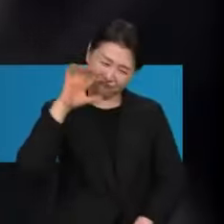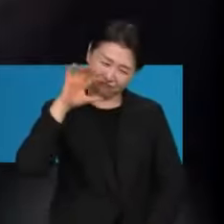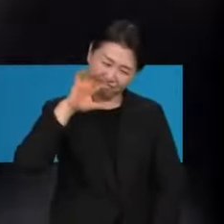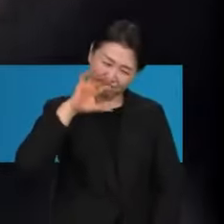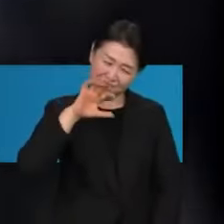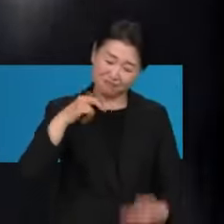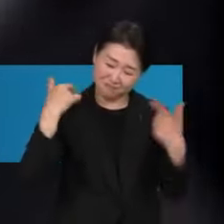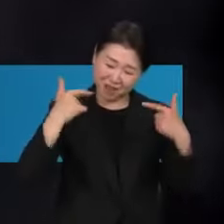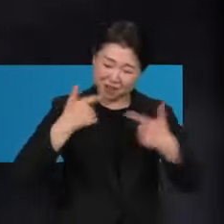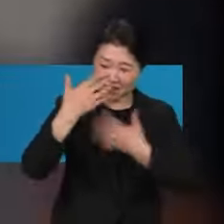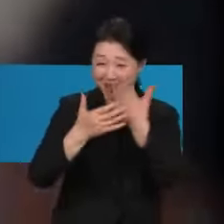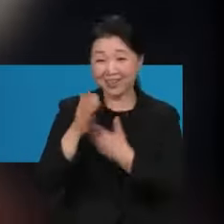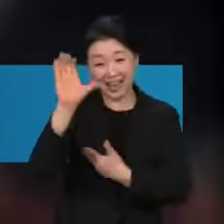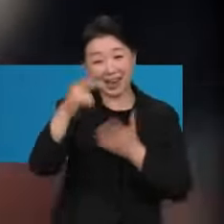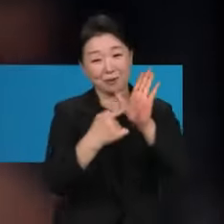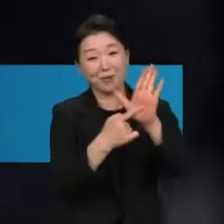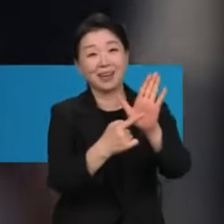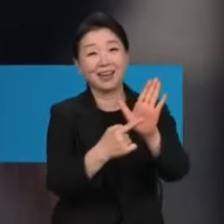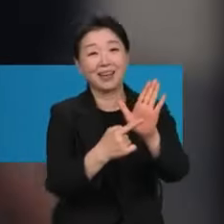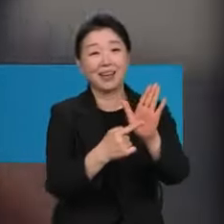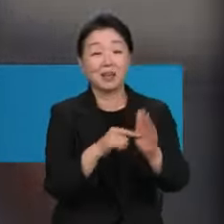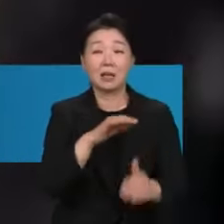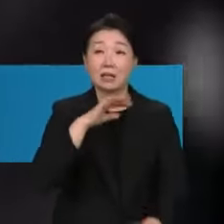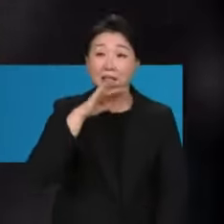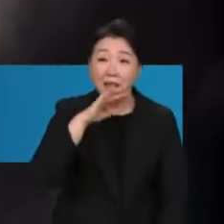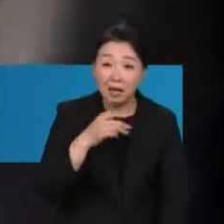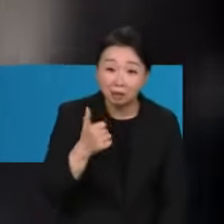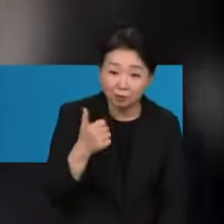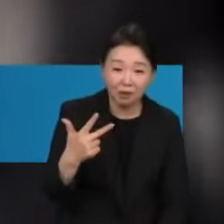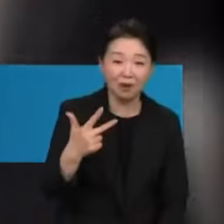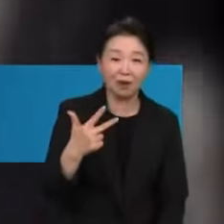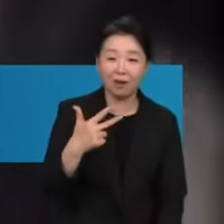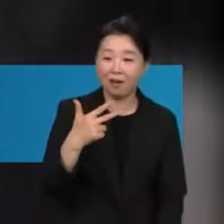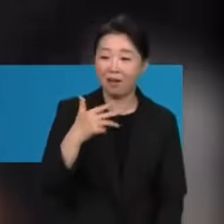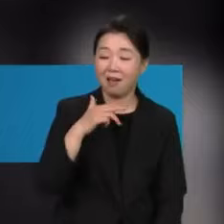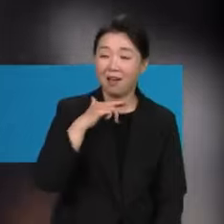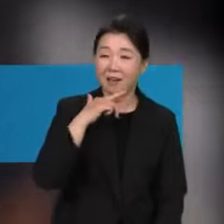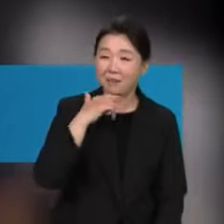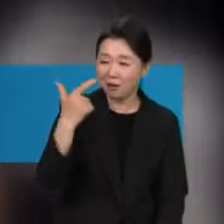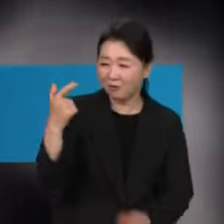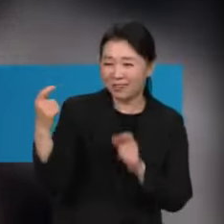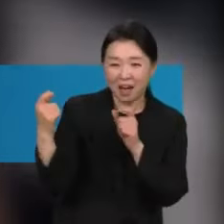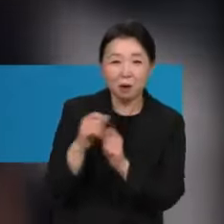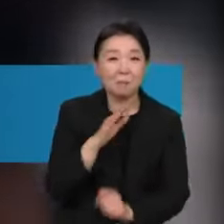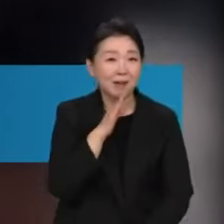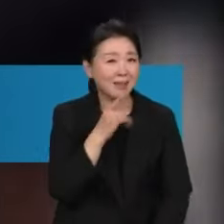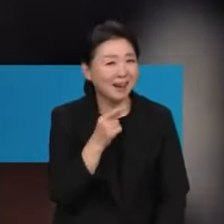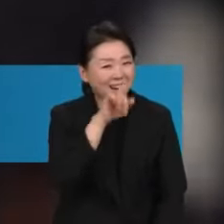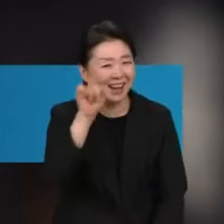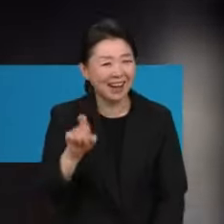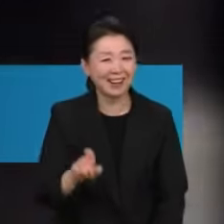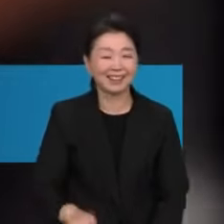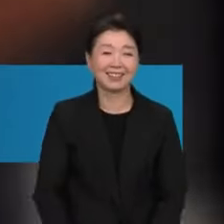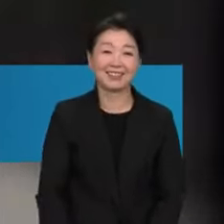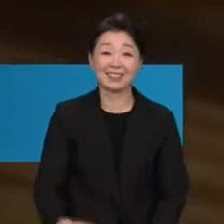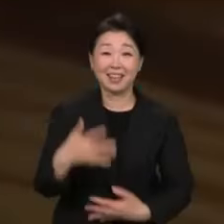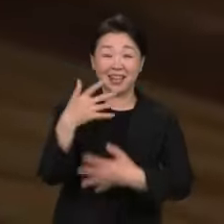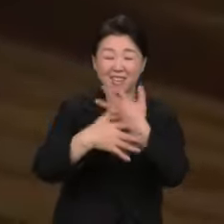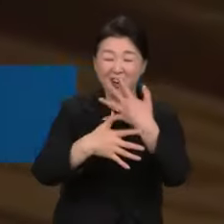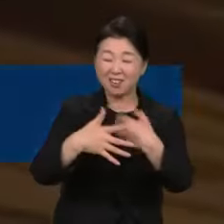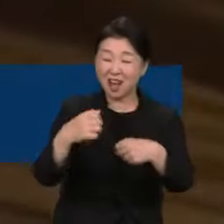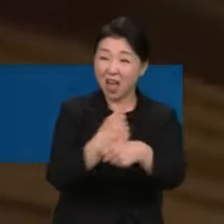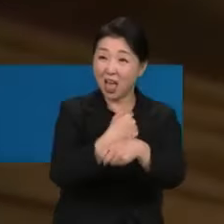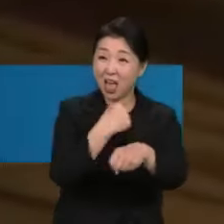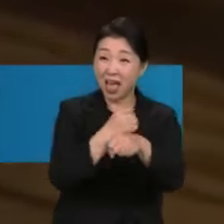매일 하나씩 공개하는데 57살, 환갑이 가까운 나이가 정말 맞나 싶네요. 영상이